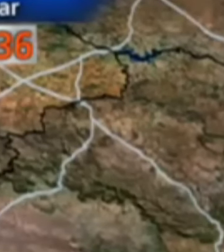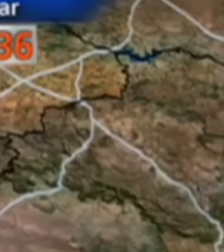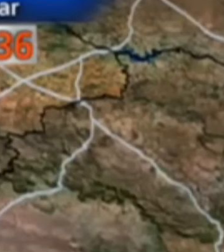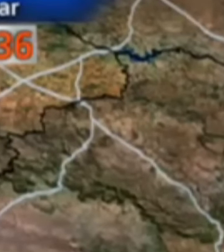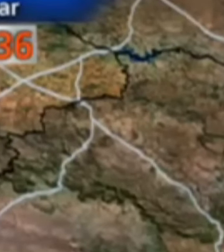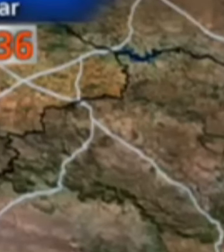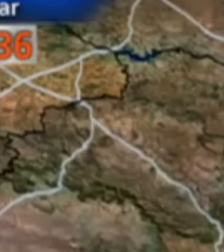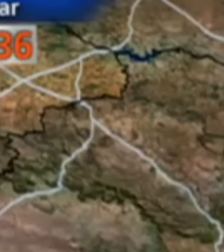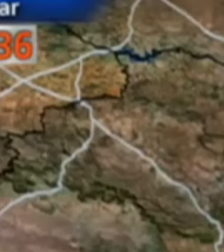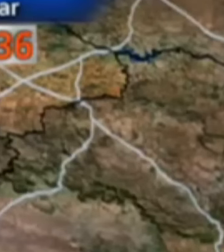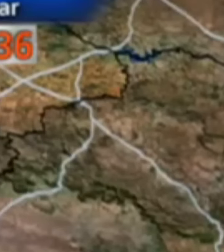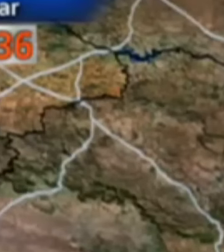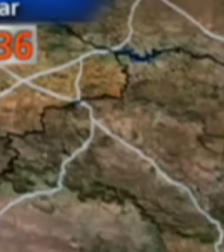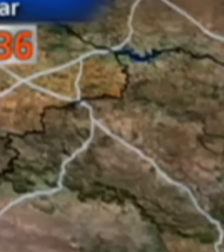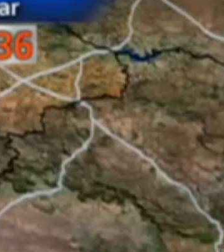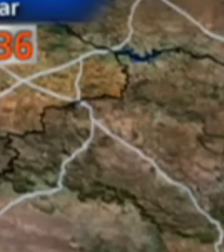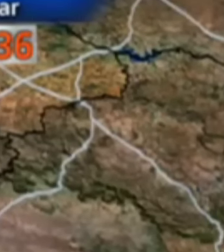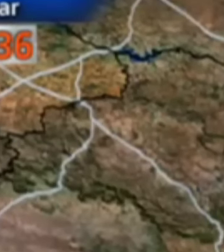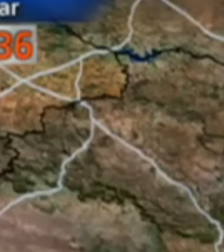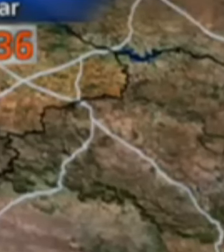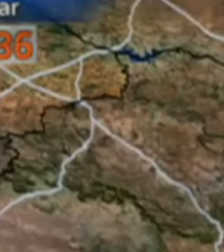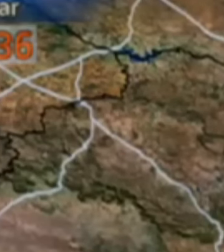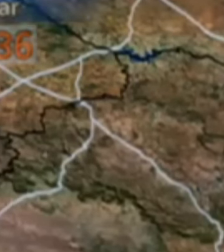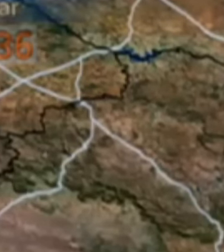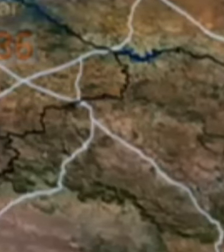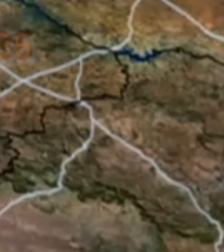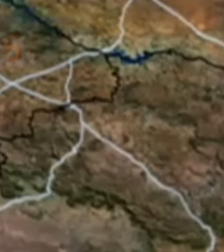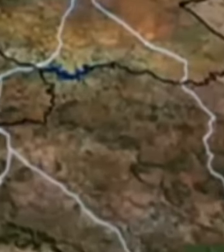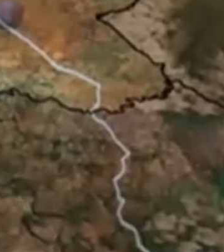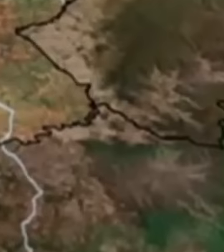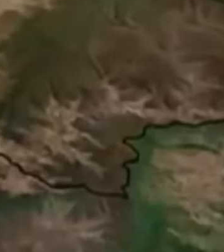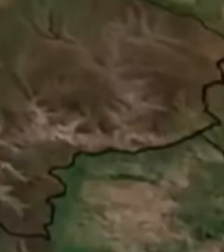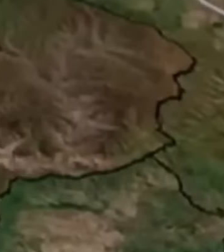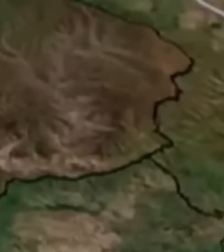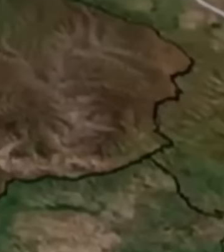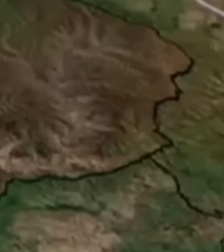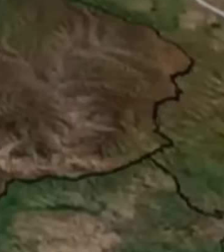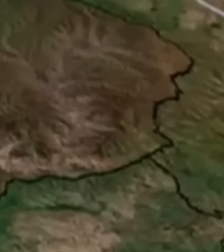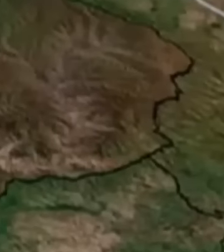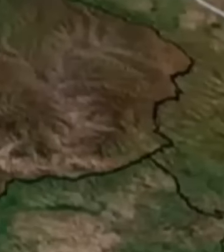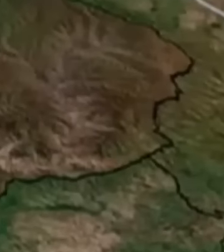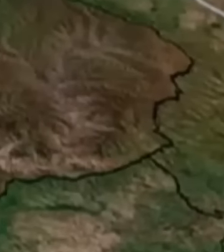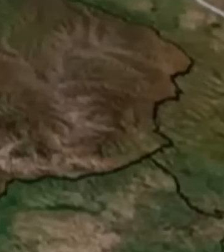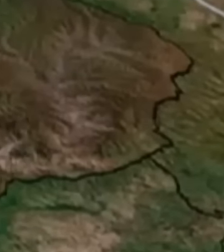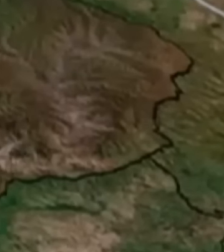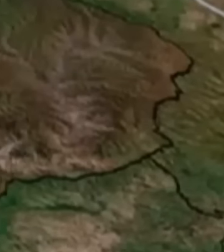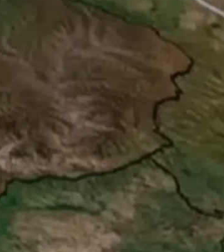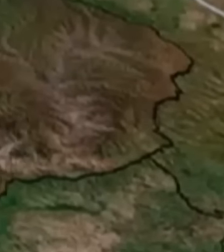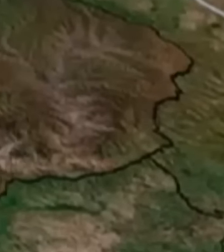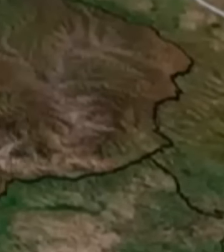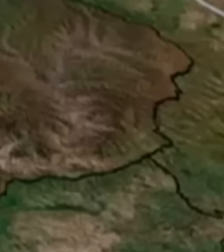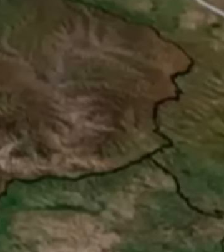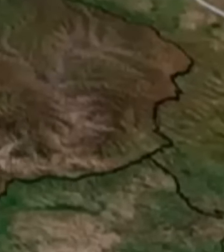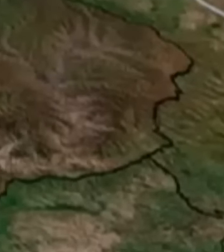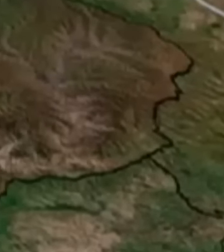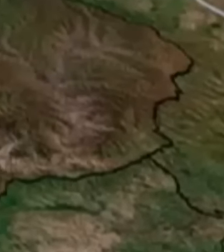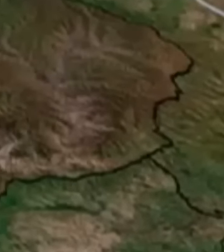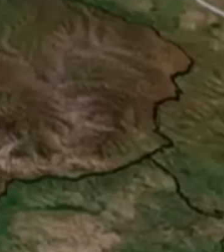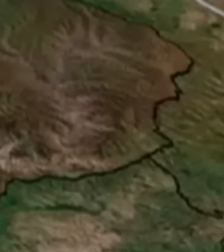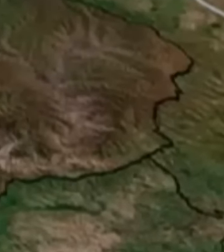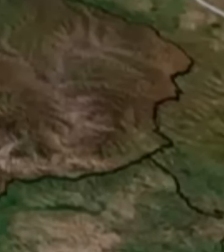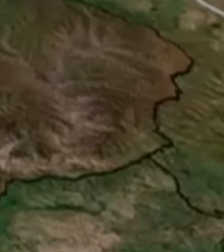hona ka Calvania tsetse ke salwana ka Sutherland le hona ka Kurumane teng ka hlochitse hona hesale di gradi di rita fela ho mashome a mararo a metso men kaofela